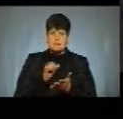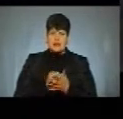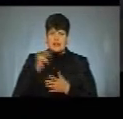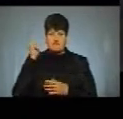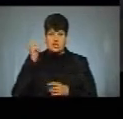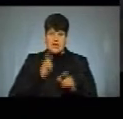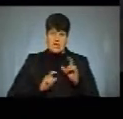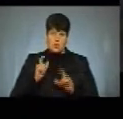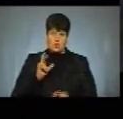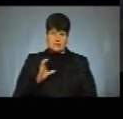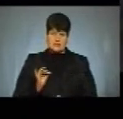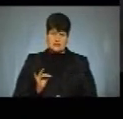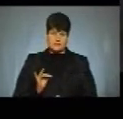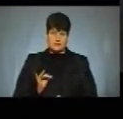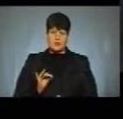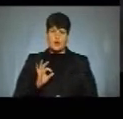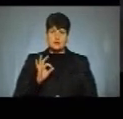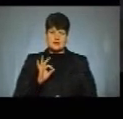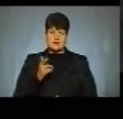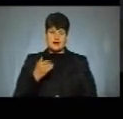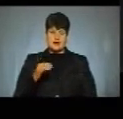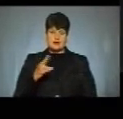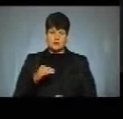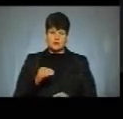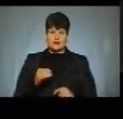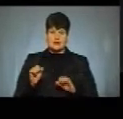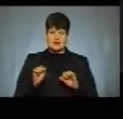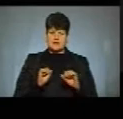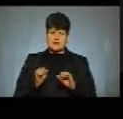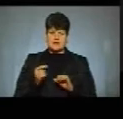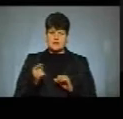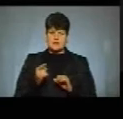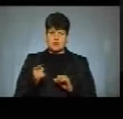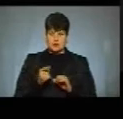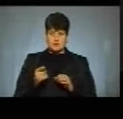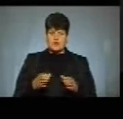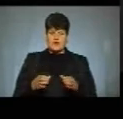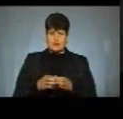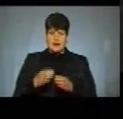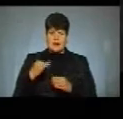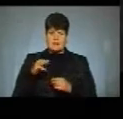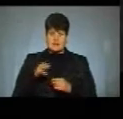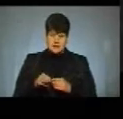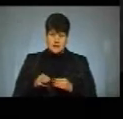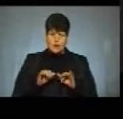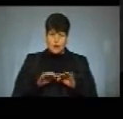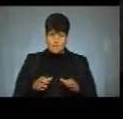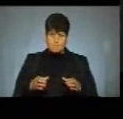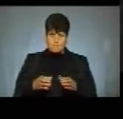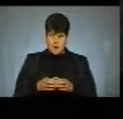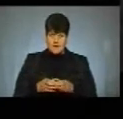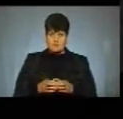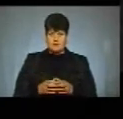курси. Оксана Гайдук – керівниця тернопільської філії однієї з IT-компаній. За її словами, потребують